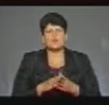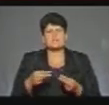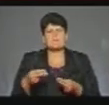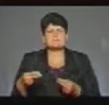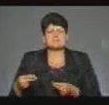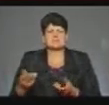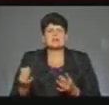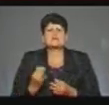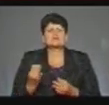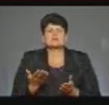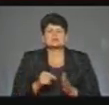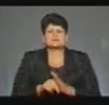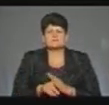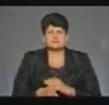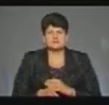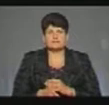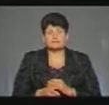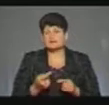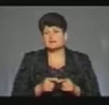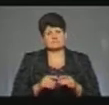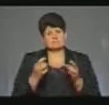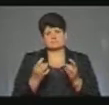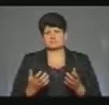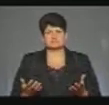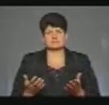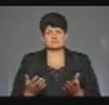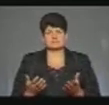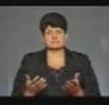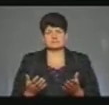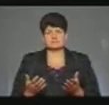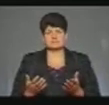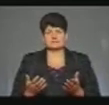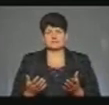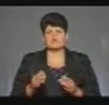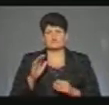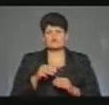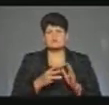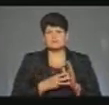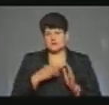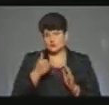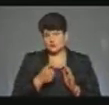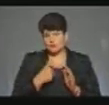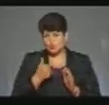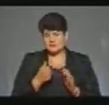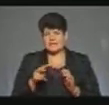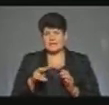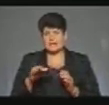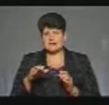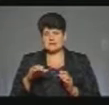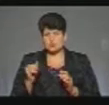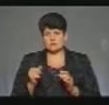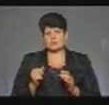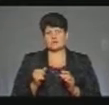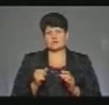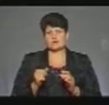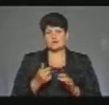який історичний контекст? Історичний контекст дуже простий. В 18-му році, в листопаді, Польща почала інтервенцію в